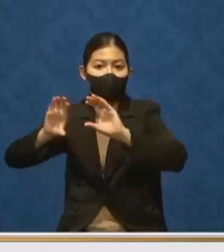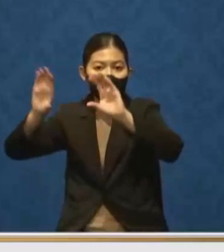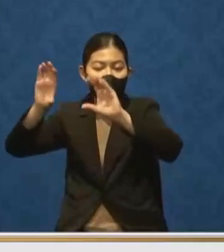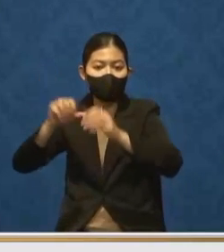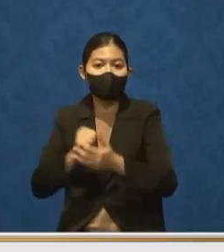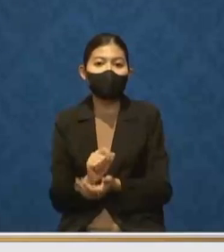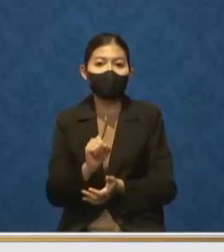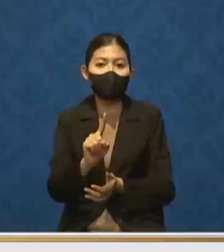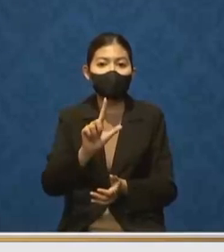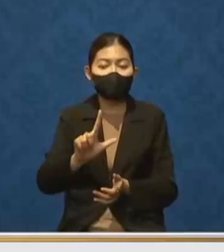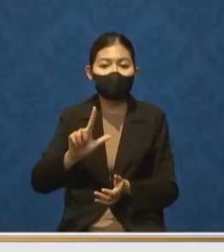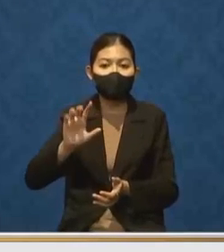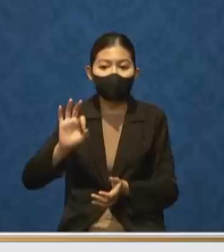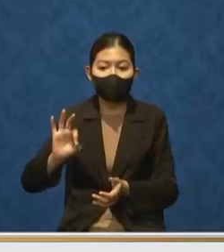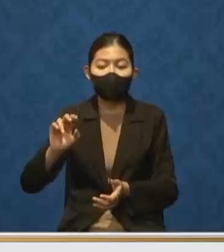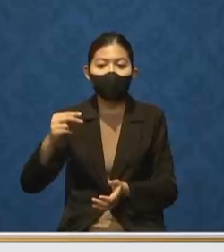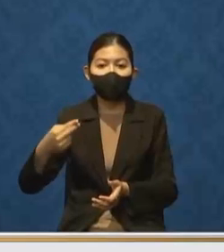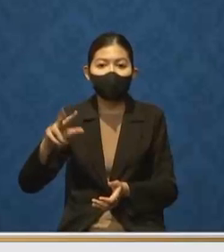นวน